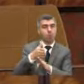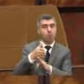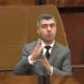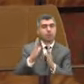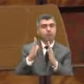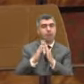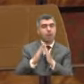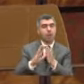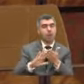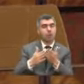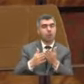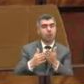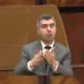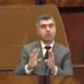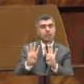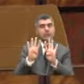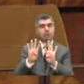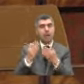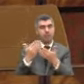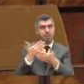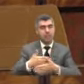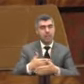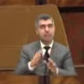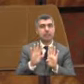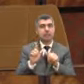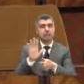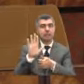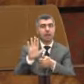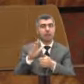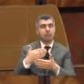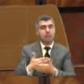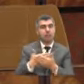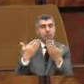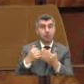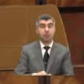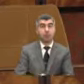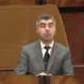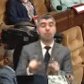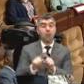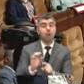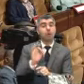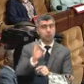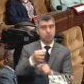صباحا بشهر رمضان المبارك. نعم، قرار اتخذتموه،